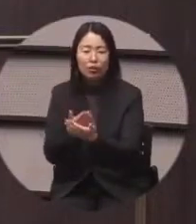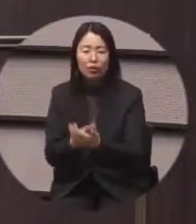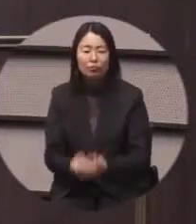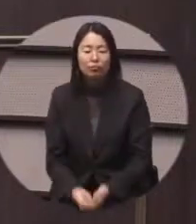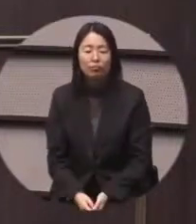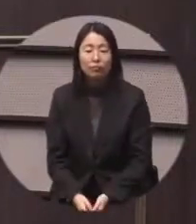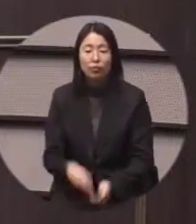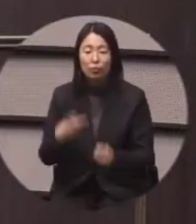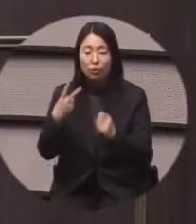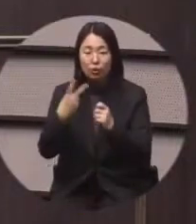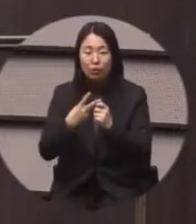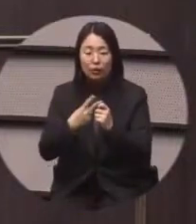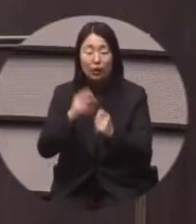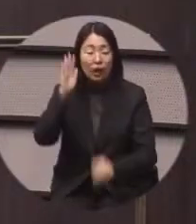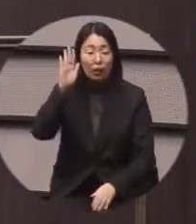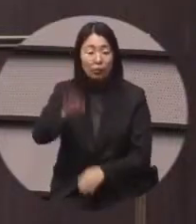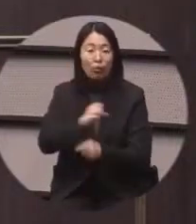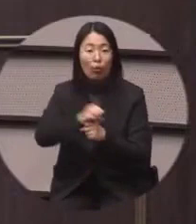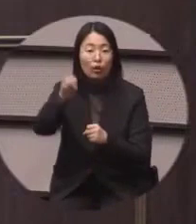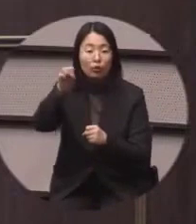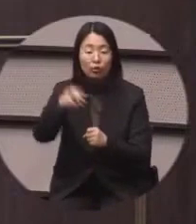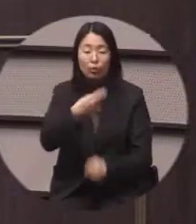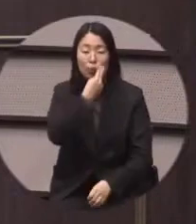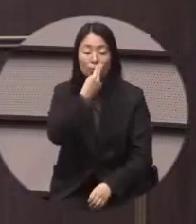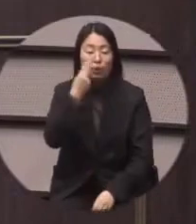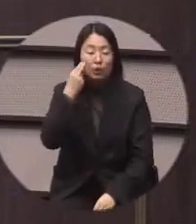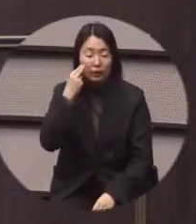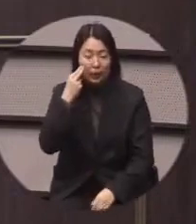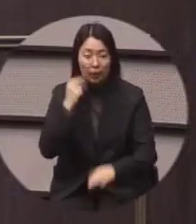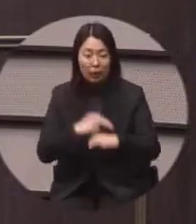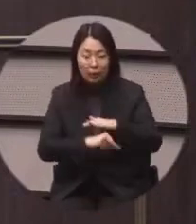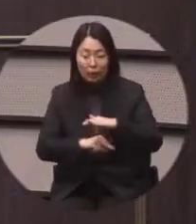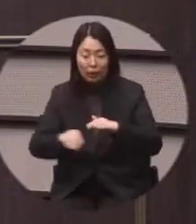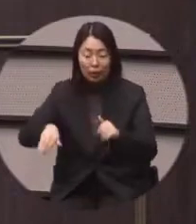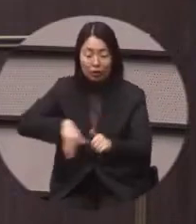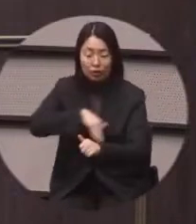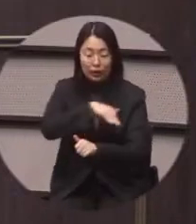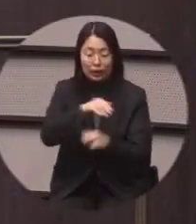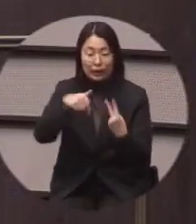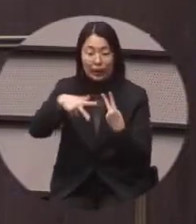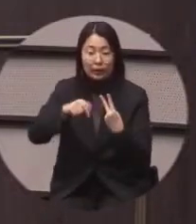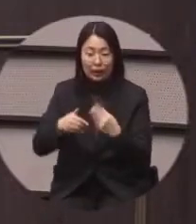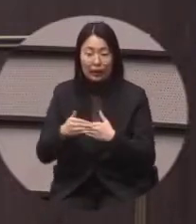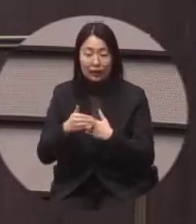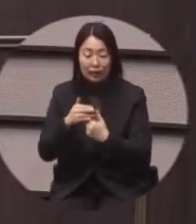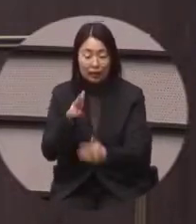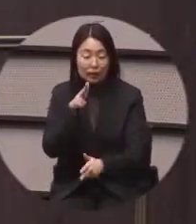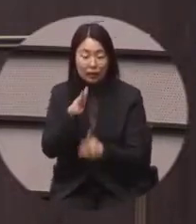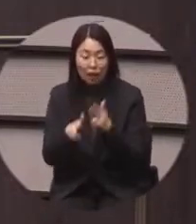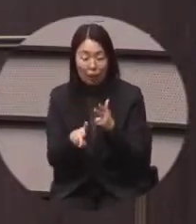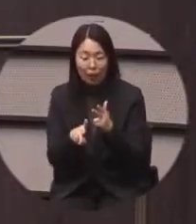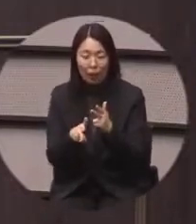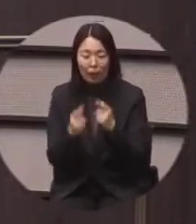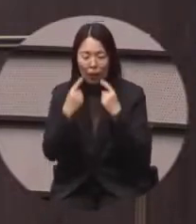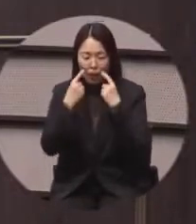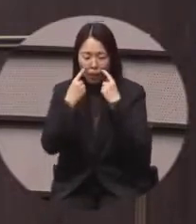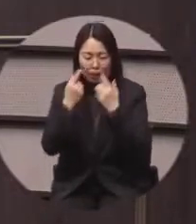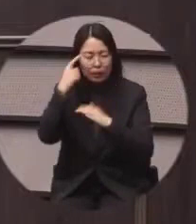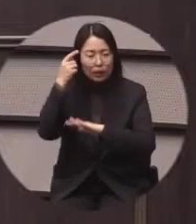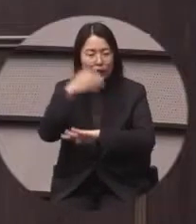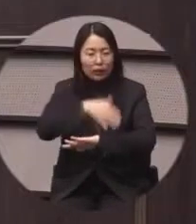두 번째, 앞으로 광주군지암 역세권 2단계 도시개발 사업 추진의 구체적인 로드맵을 말씀해